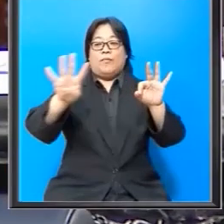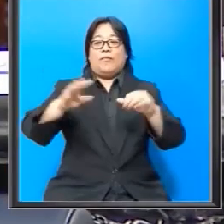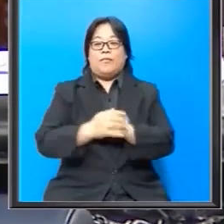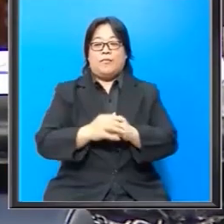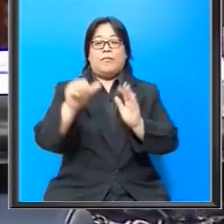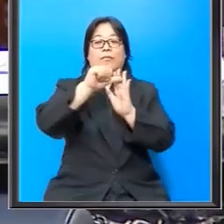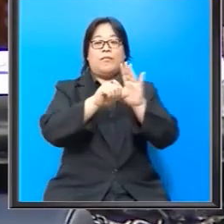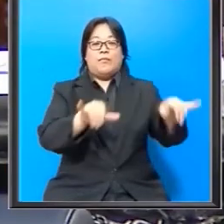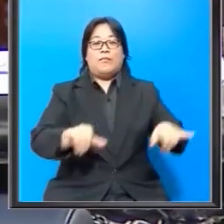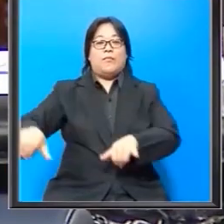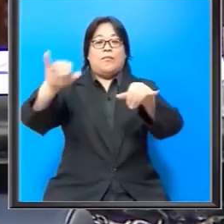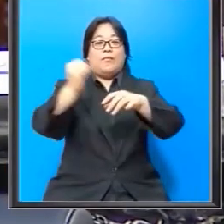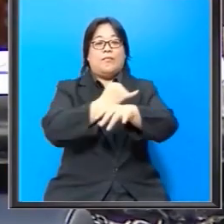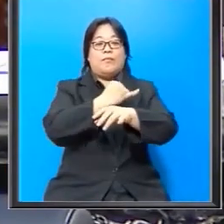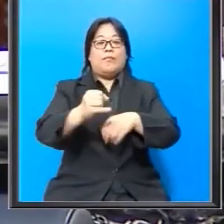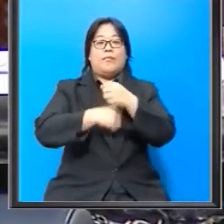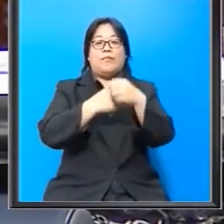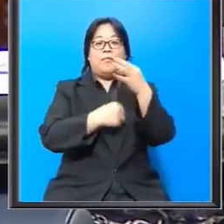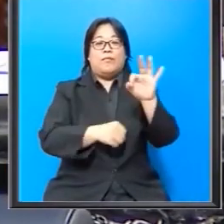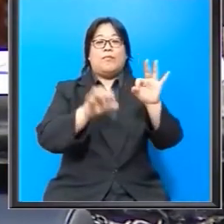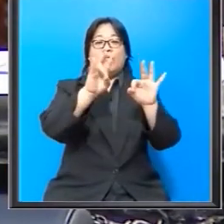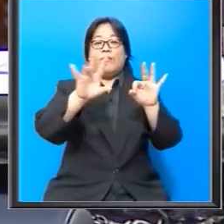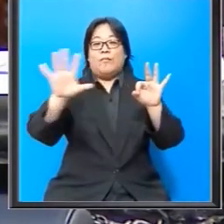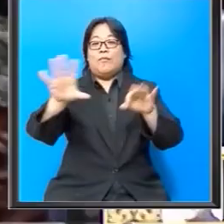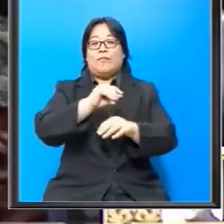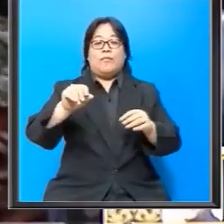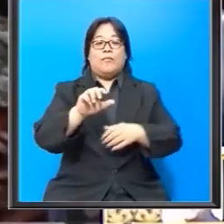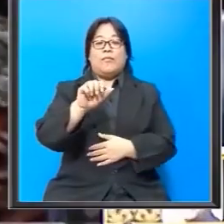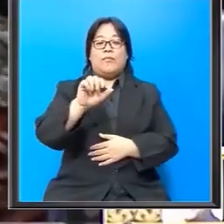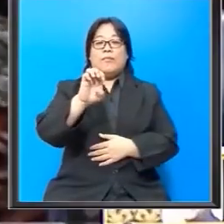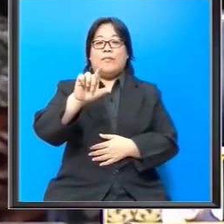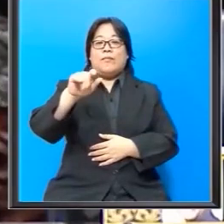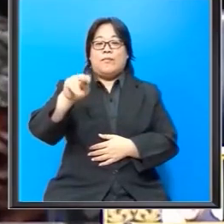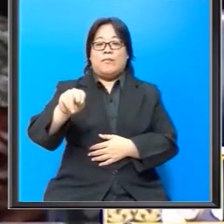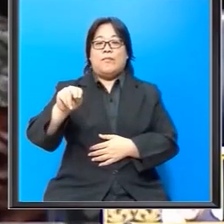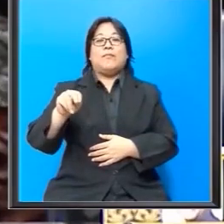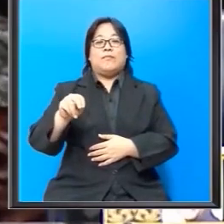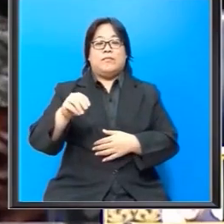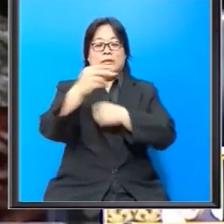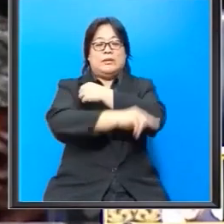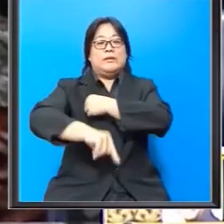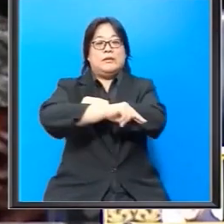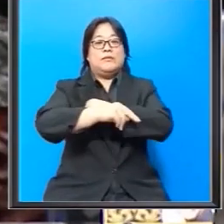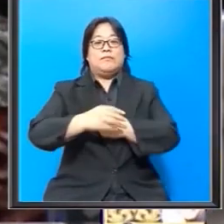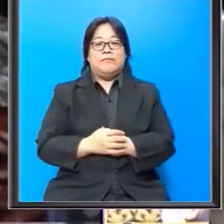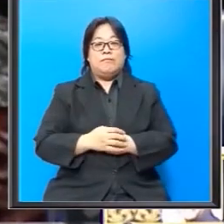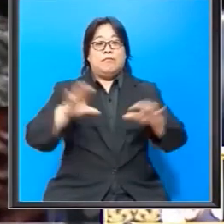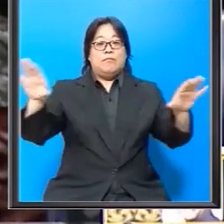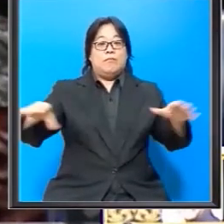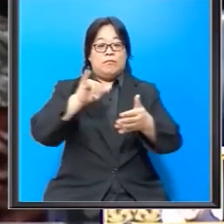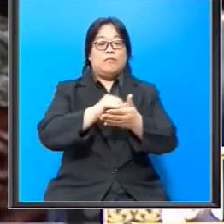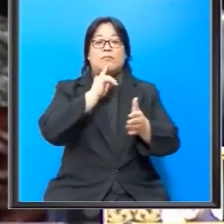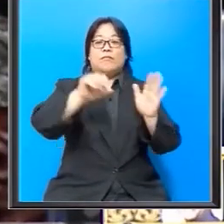atau penyelarasan Pindad Ryan 975 dan eksperimen generadi negeri pematuhan punya esok tersebut